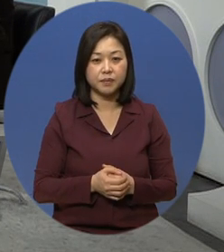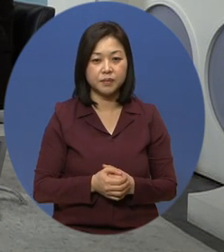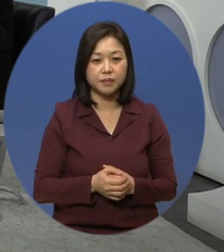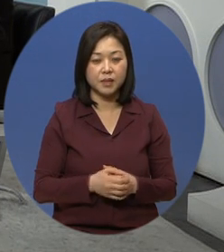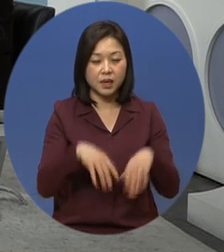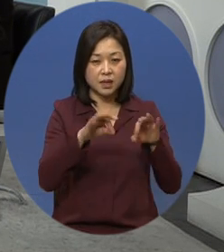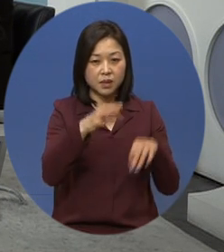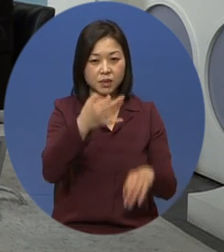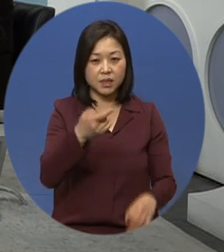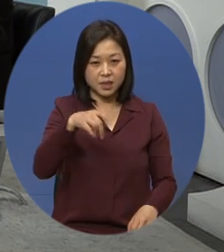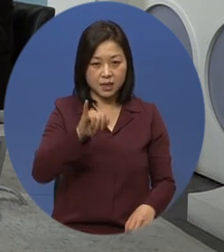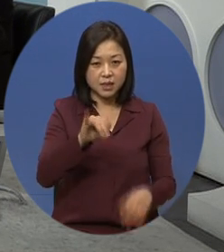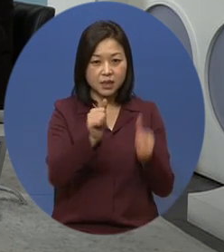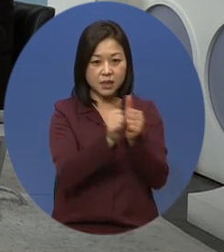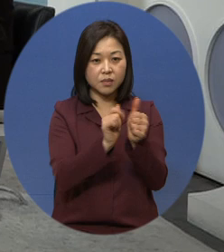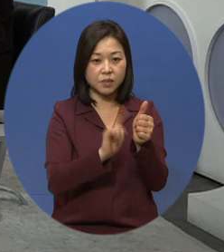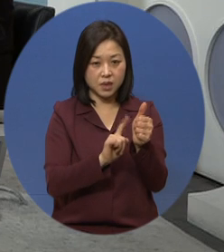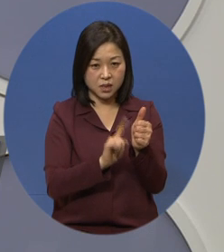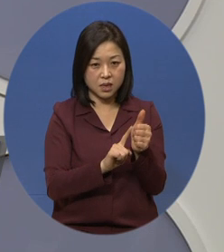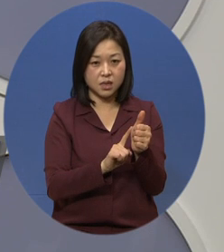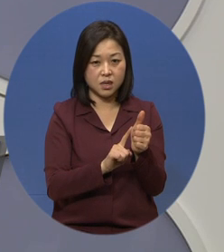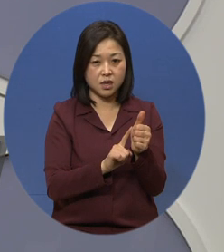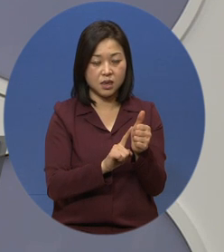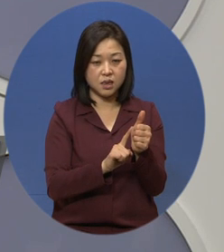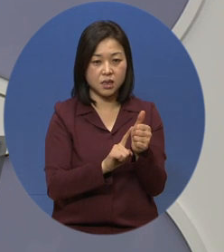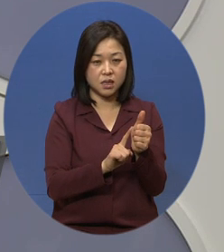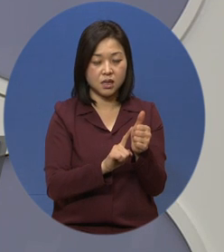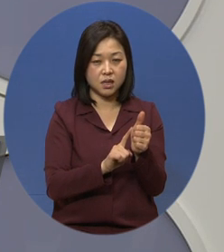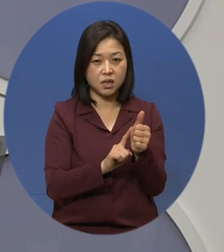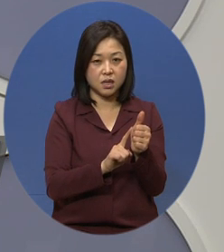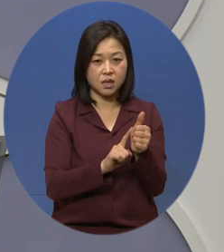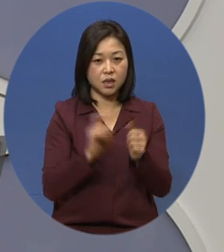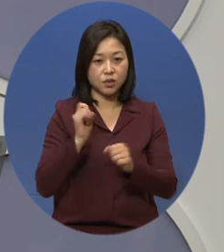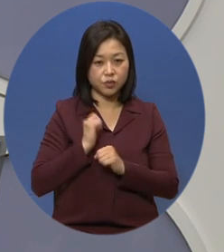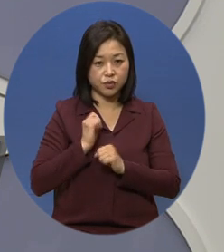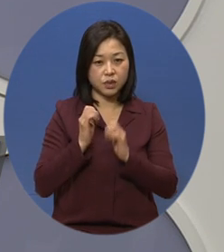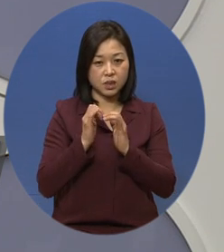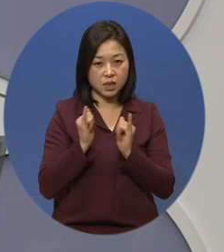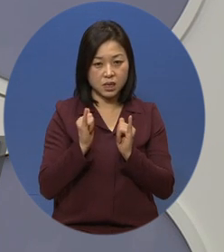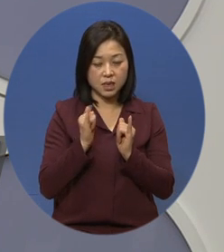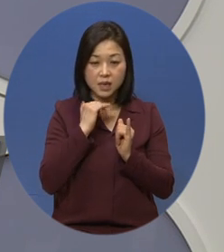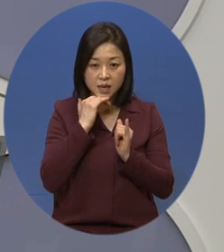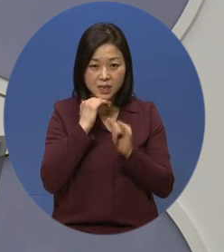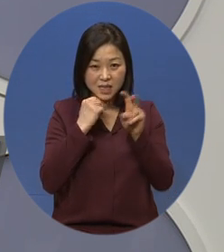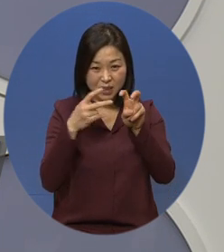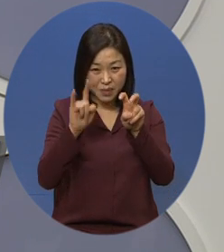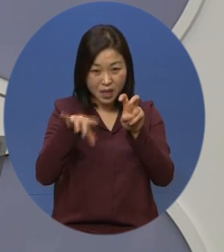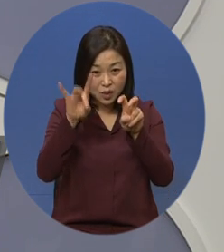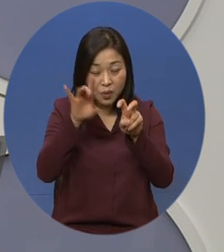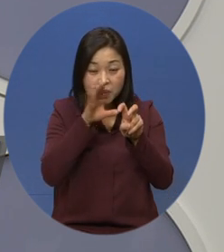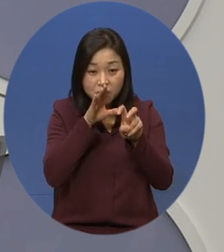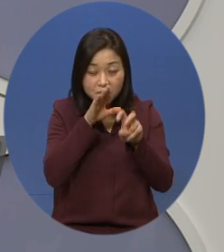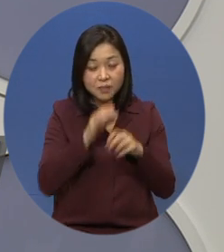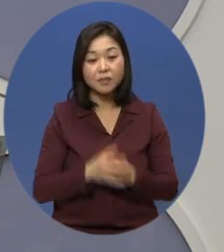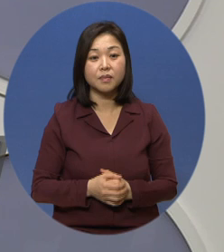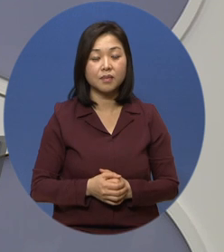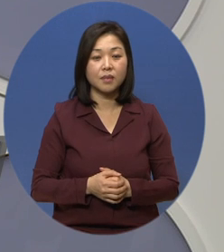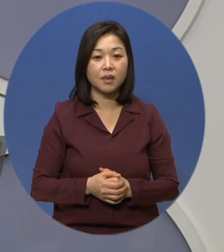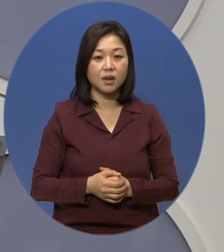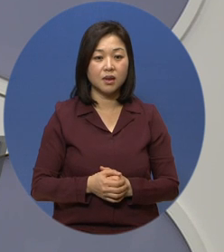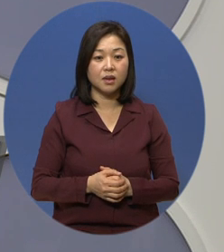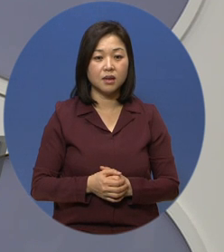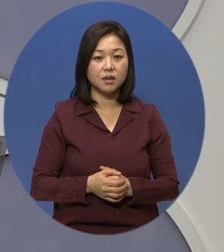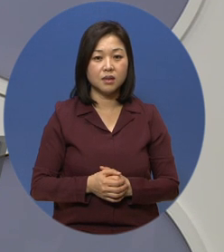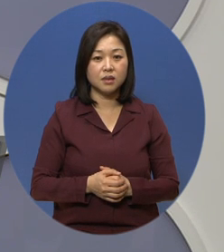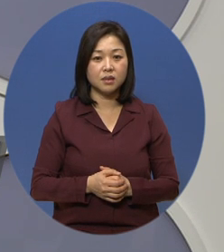김 의 기라는 그 인물이 대한 시 되게 분인가 할 때는 20대 초반 아닙니까 그래 나는 그